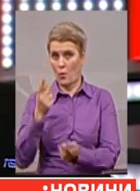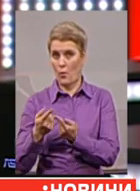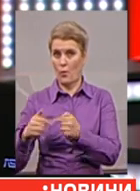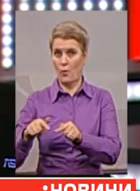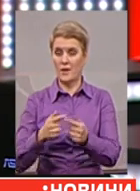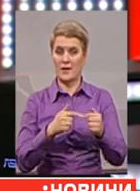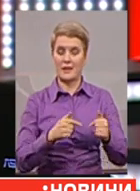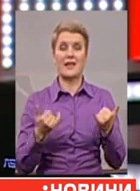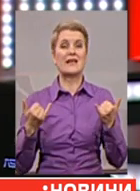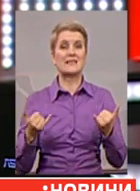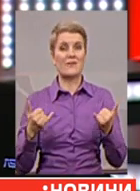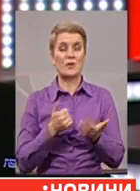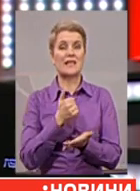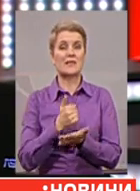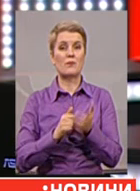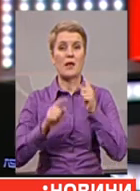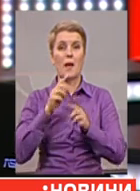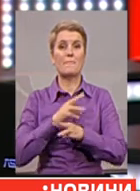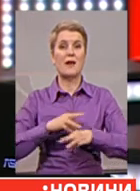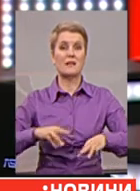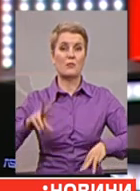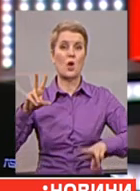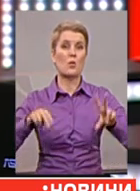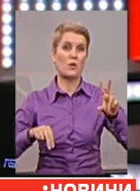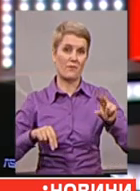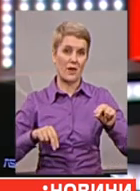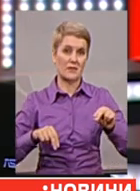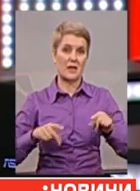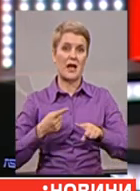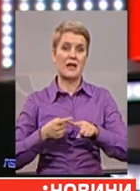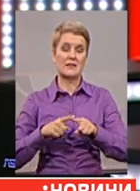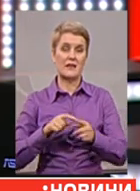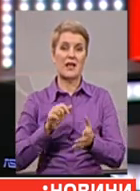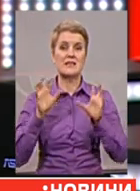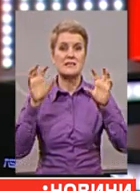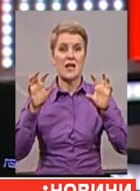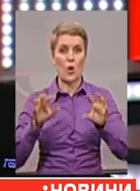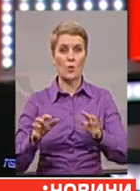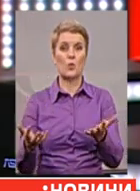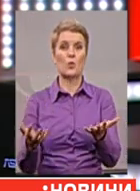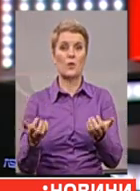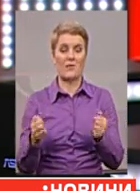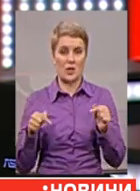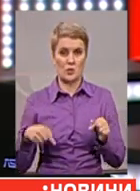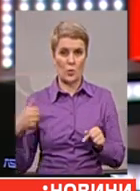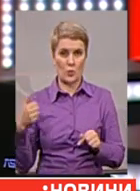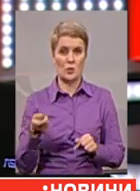що Рада ухвалить зміни до закону про громадянство вже цього тижня. І тоді в таких депутатів можна буде забирати мандати.